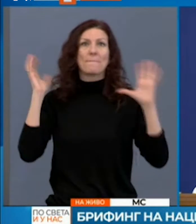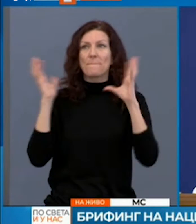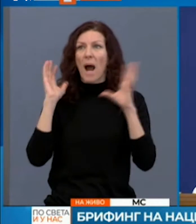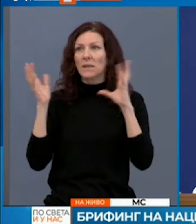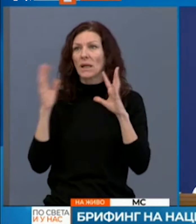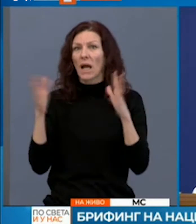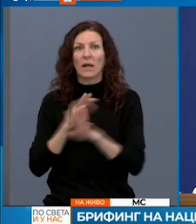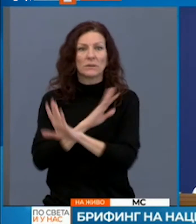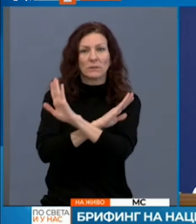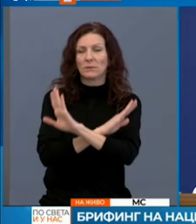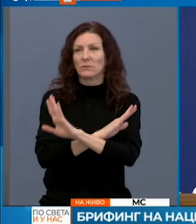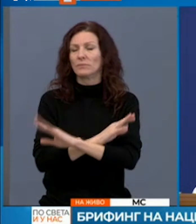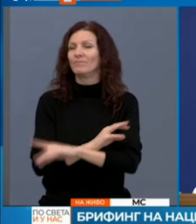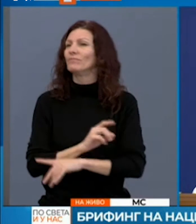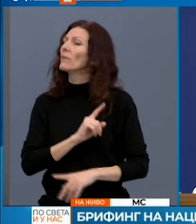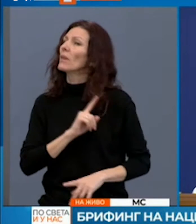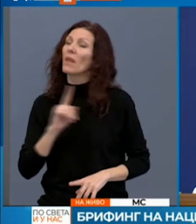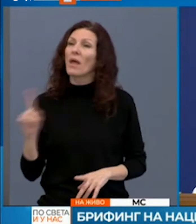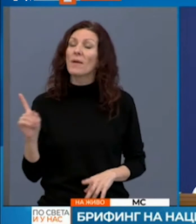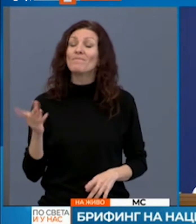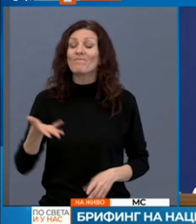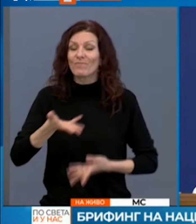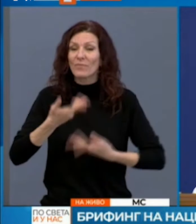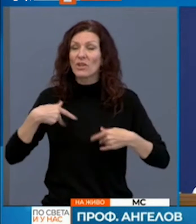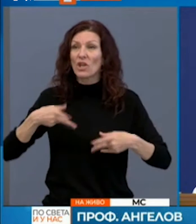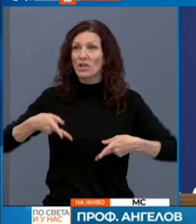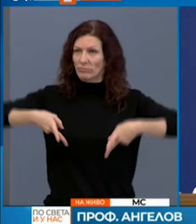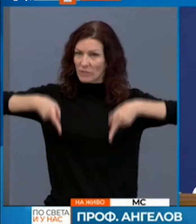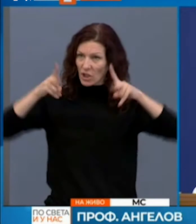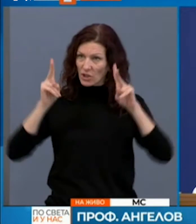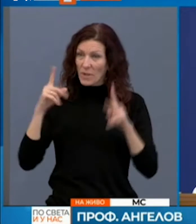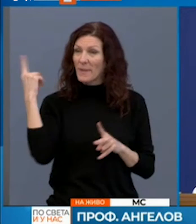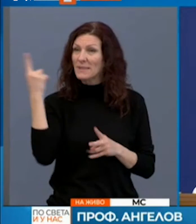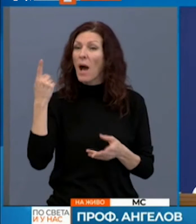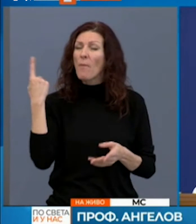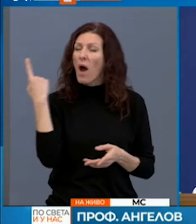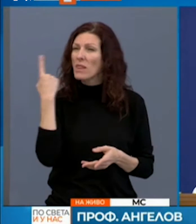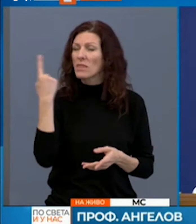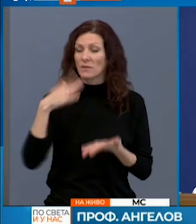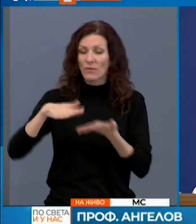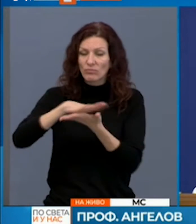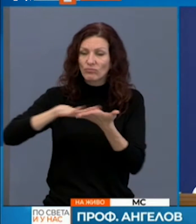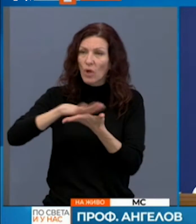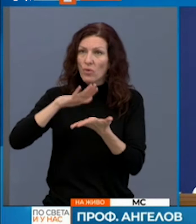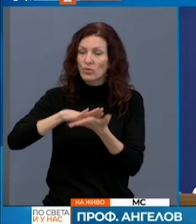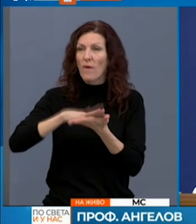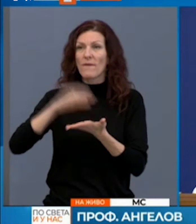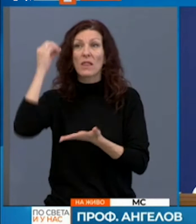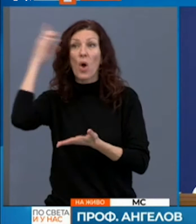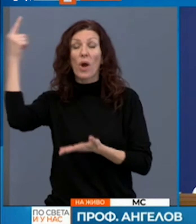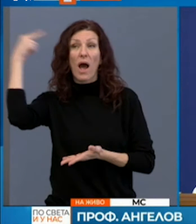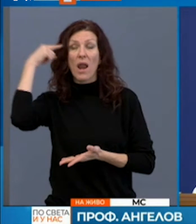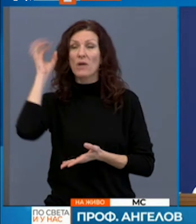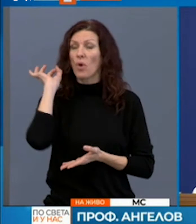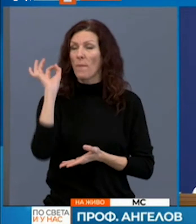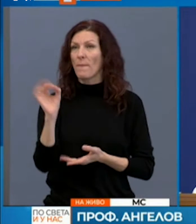ще вземем това решение. Не. Ние ще вземем решението само единствено на базата на науката и на разума.